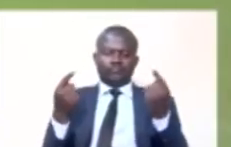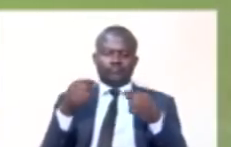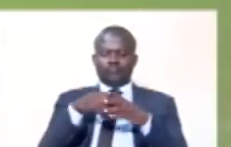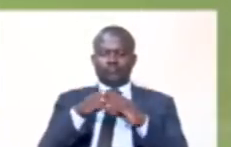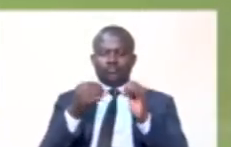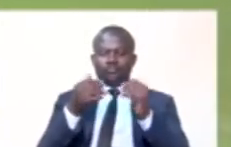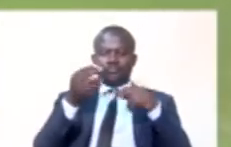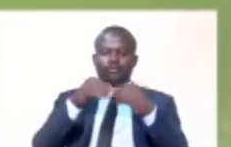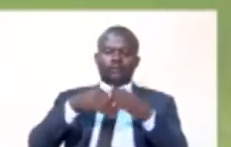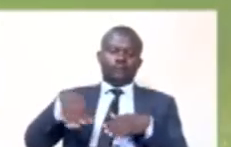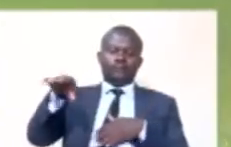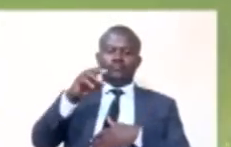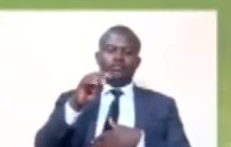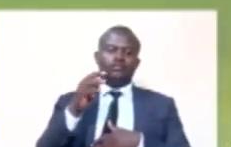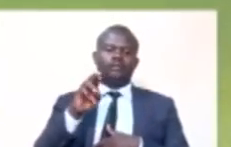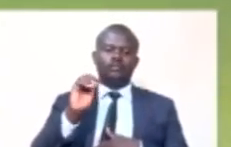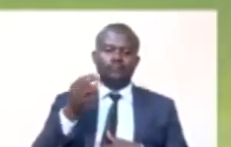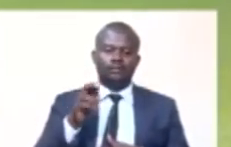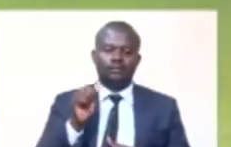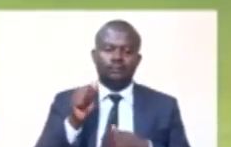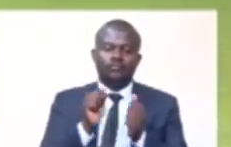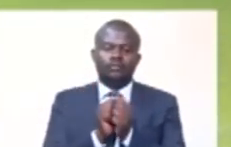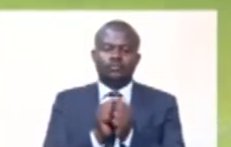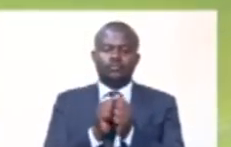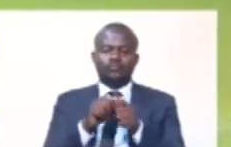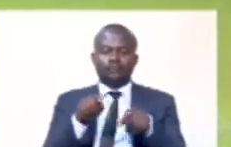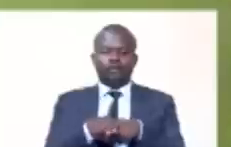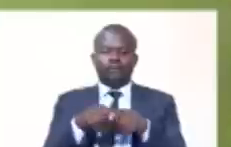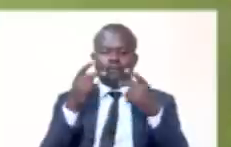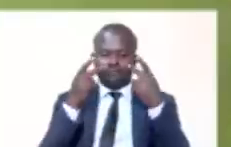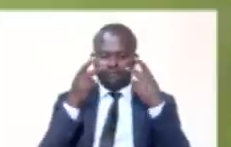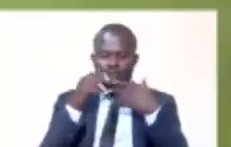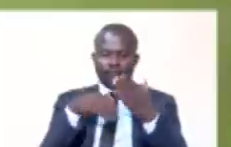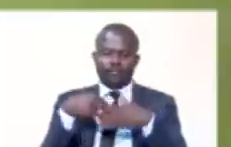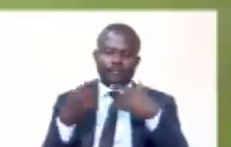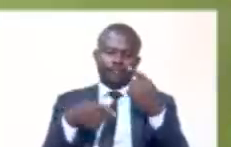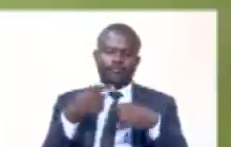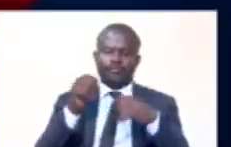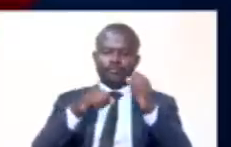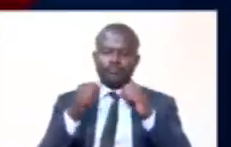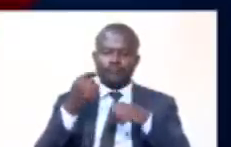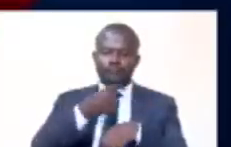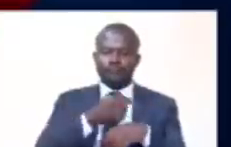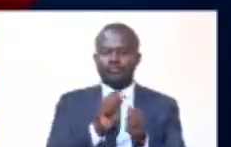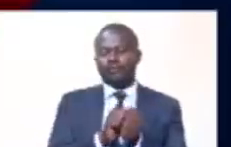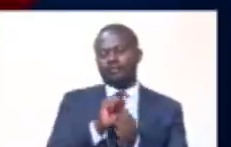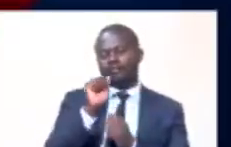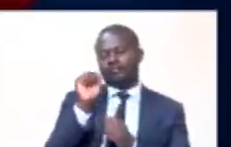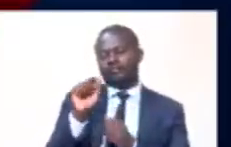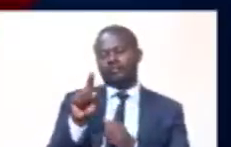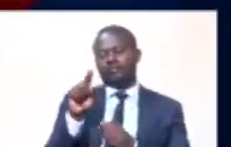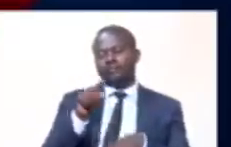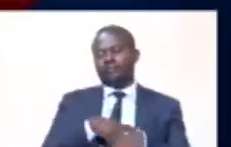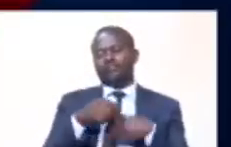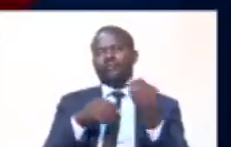Umukino wabereye kuri Stade Ubworoherane. Nkuko bibona imbere yanyu rero, ku munsi w'ejo hazakomeza shampiyona ku munsi wa 11, ubwo hazaba